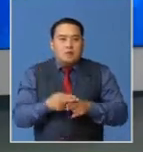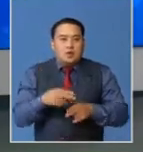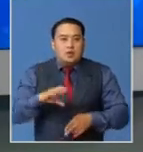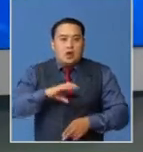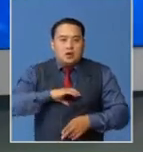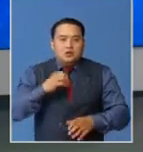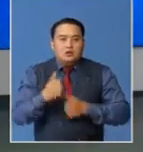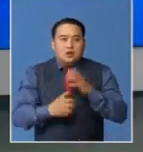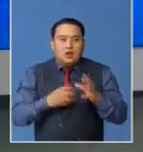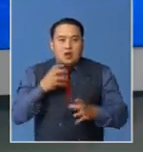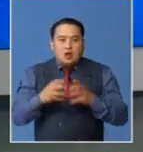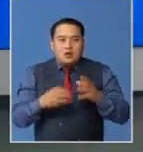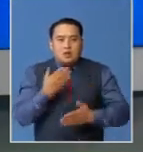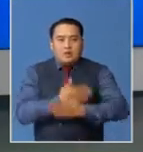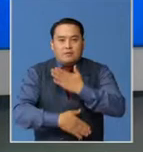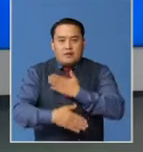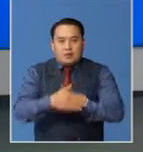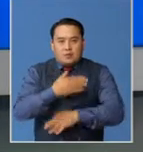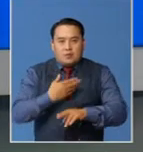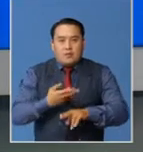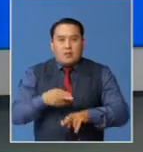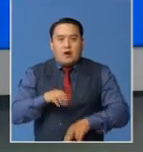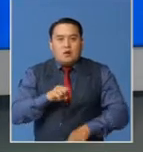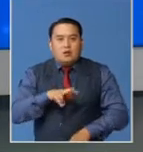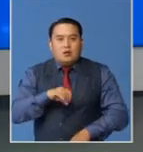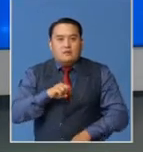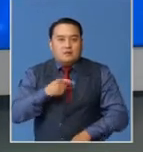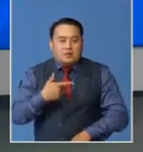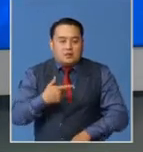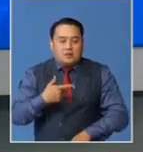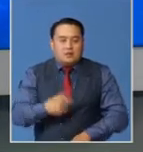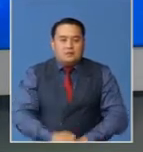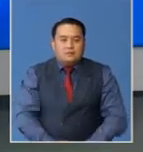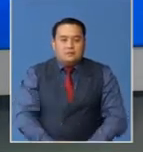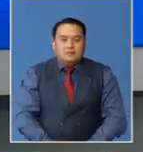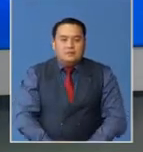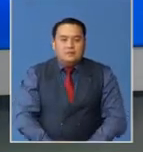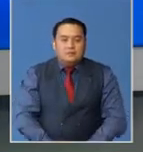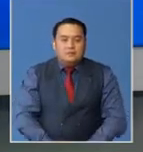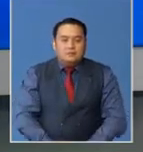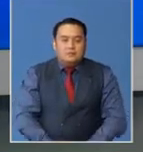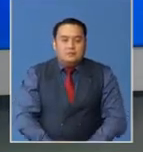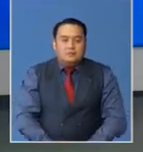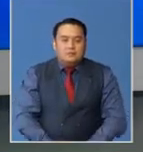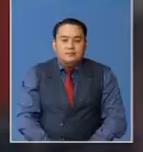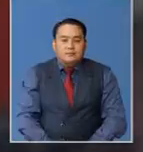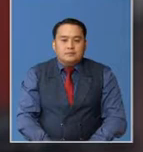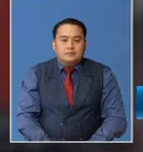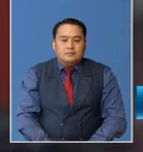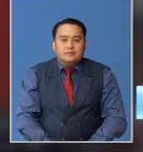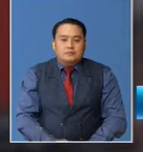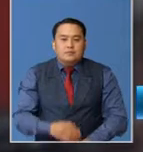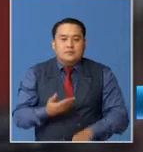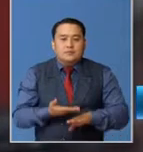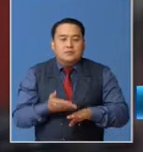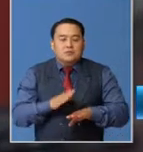на чемпионате Азии-Океании по инвалидному пауэрлифтингу. Лилия Штогрина поделится подробностями.